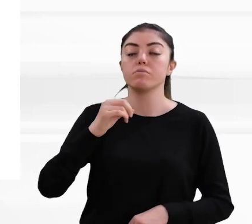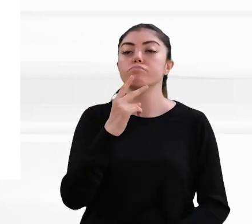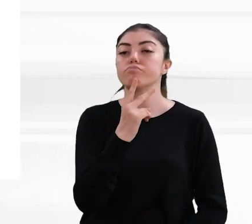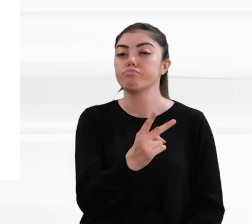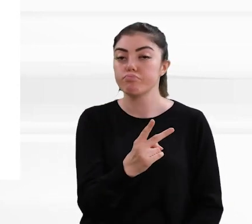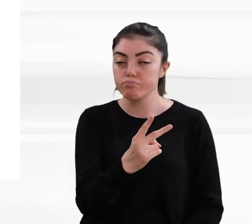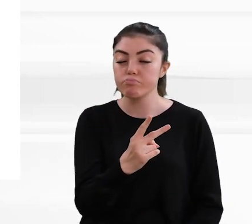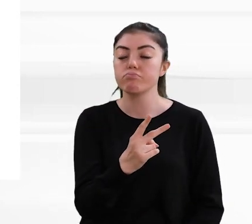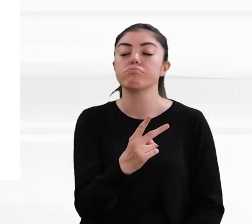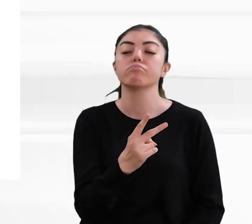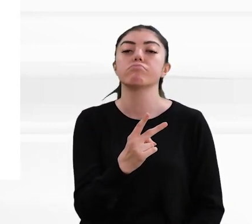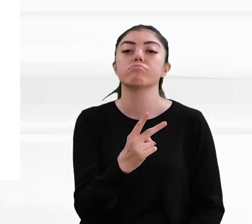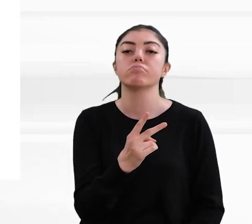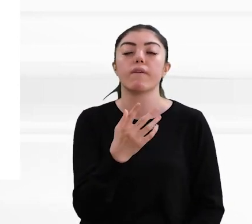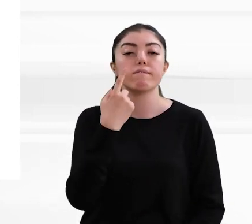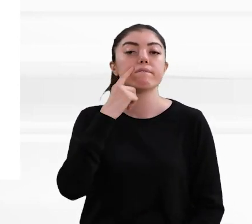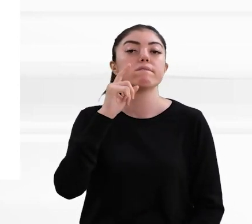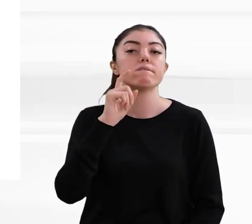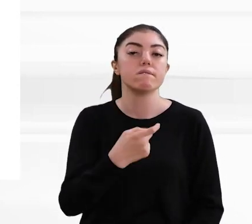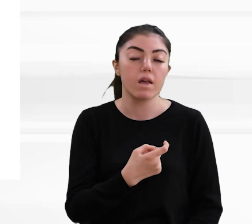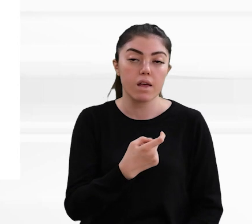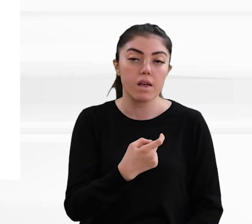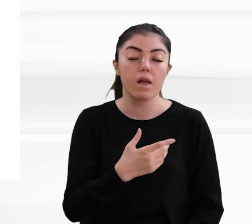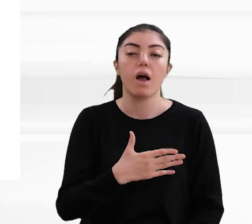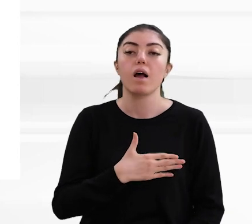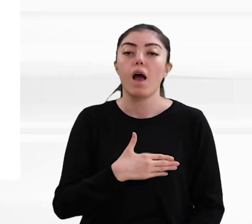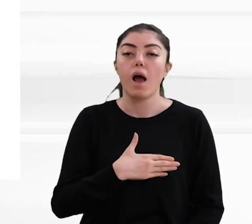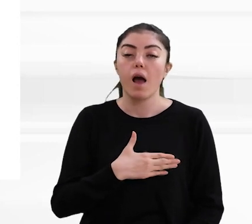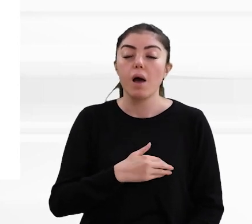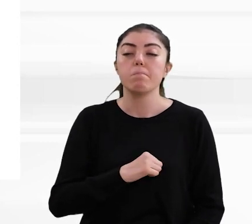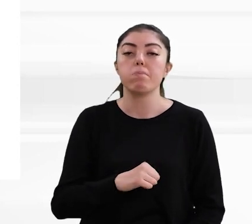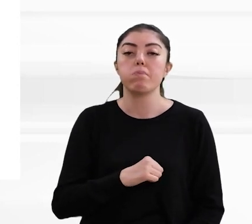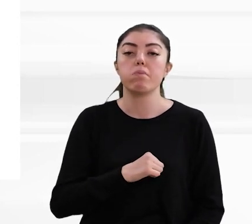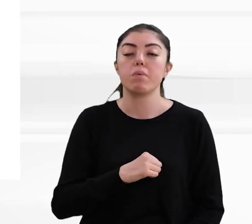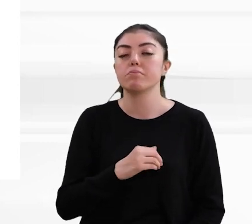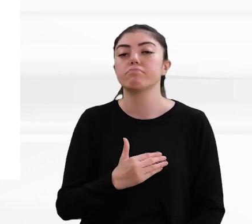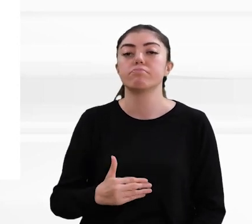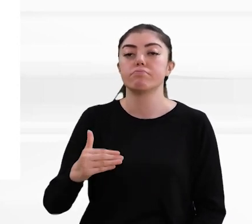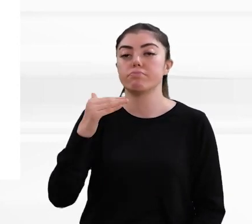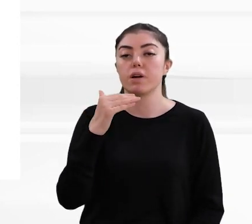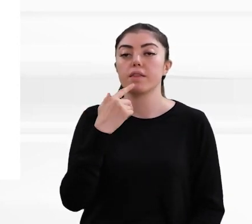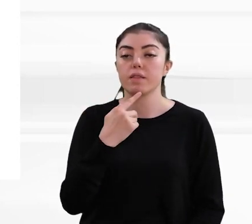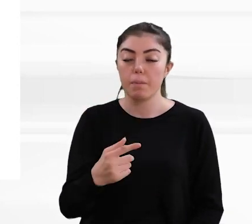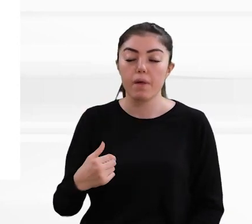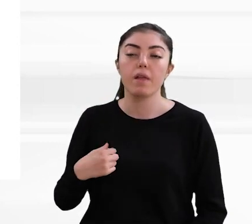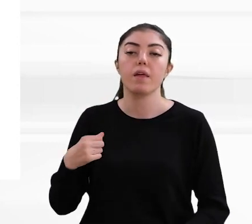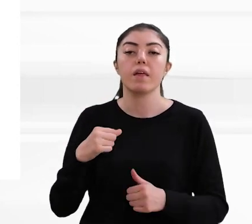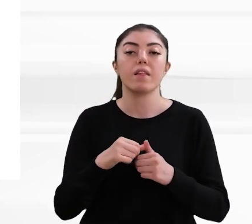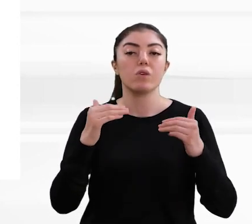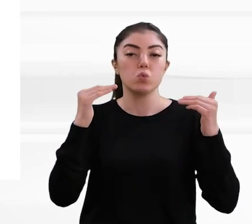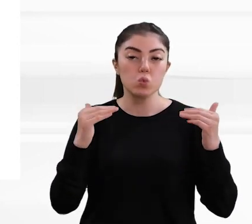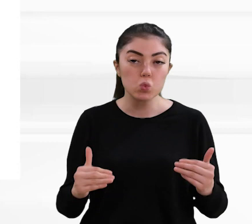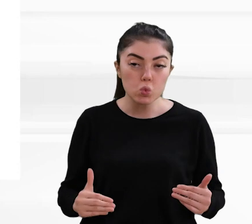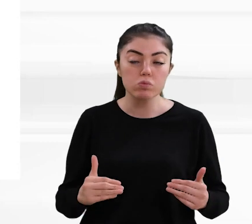tarafından reseptorler Arzu ile farkedilir ve kalp atışınızı artırılır Öyleyse yine